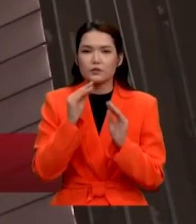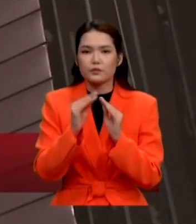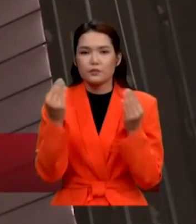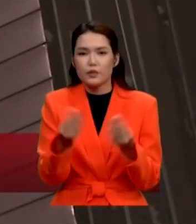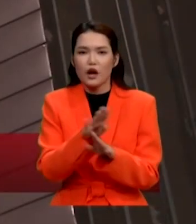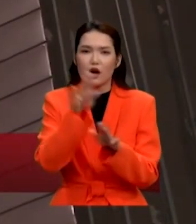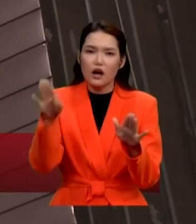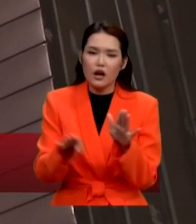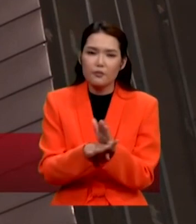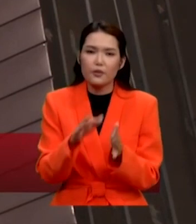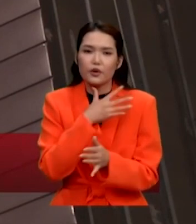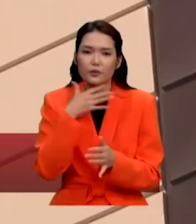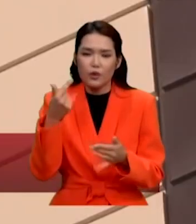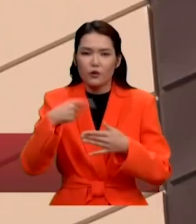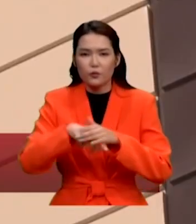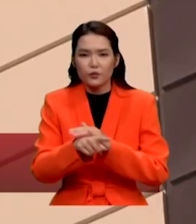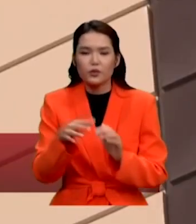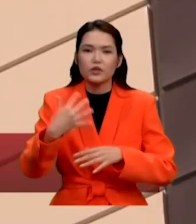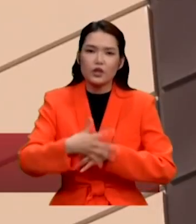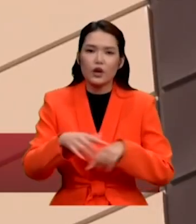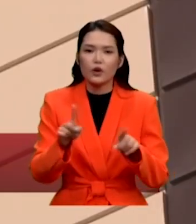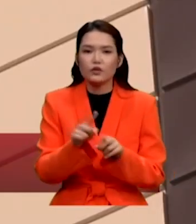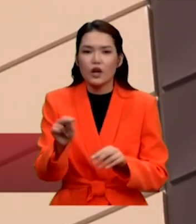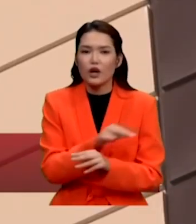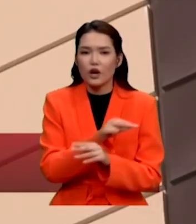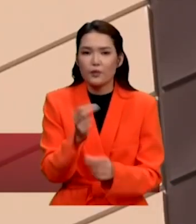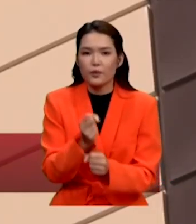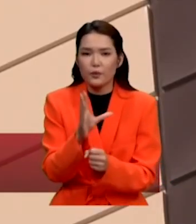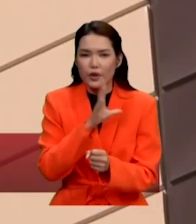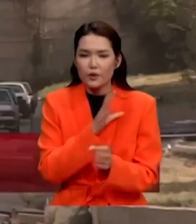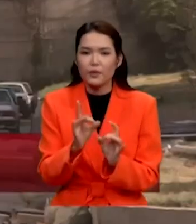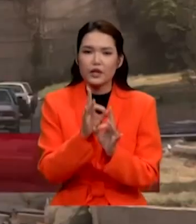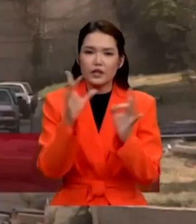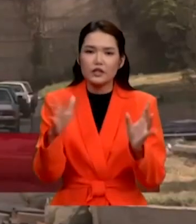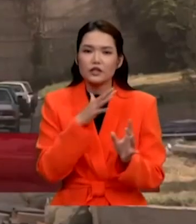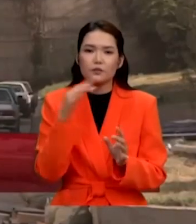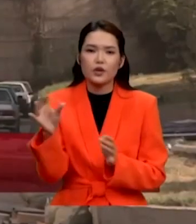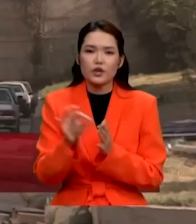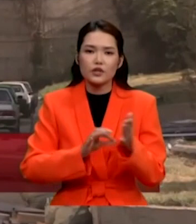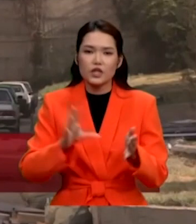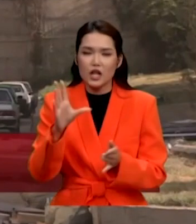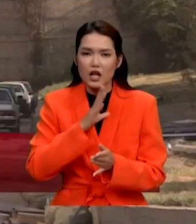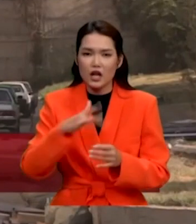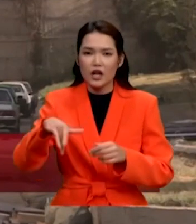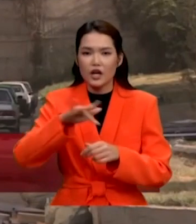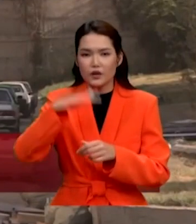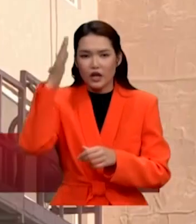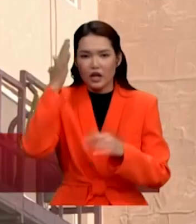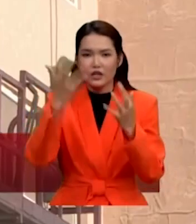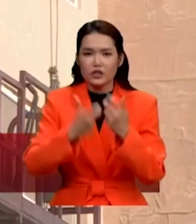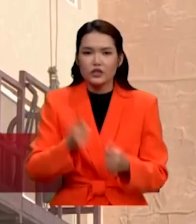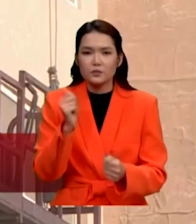а где-то крышу. Правда, есть старые дома, на которые приходится изрядно тратиться и делать все сразу. В городской казне такие метаморфозы с